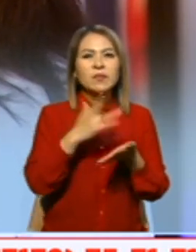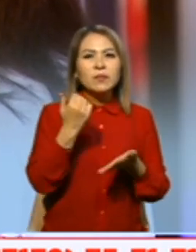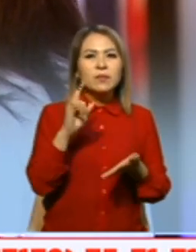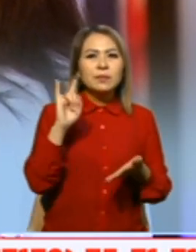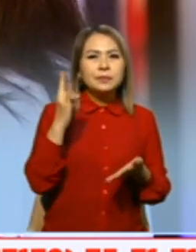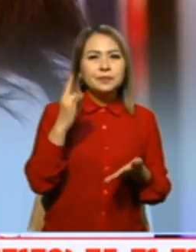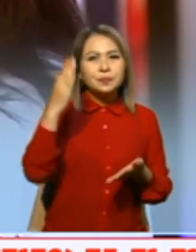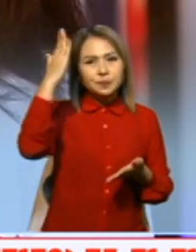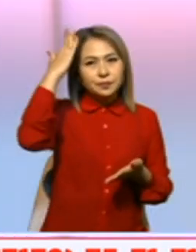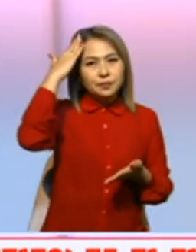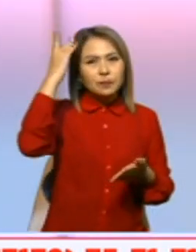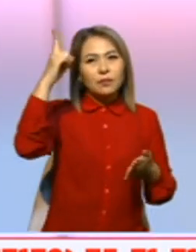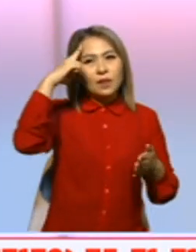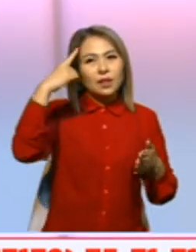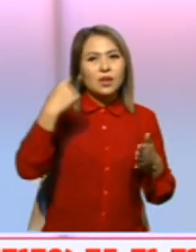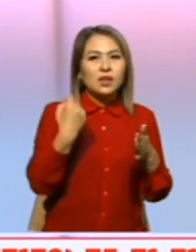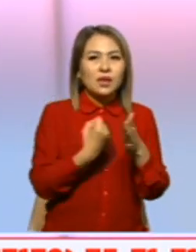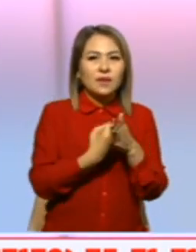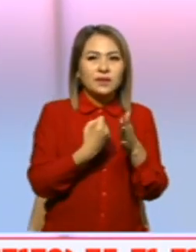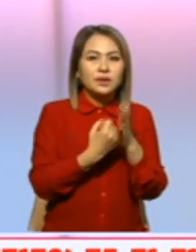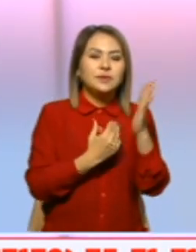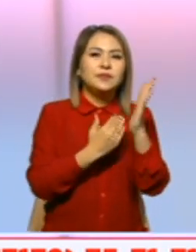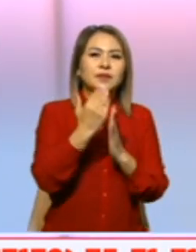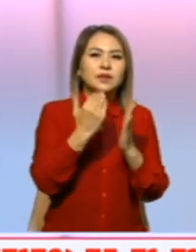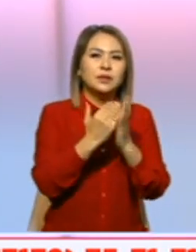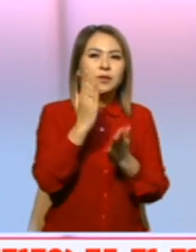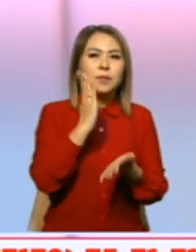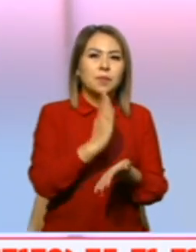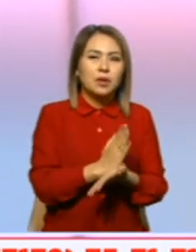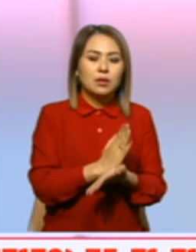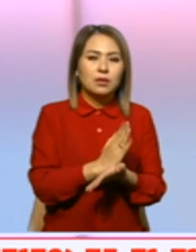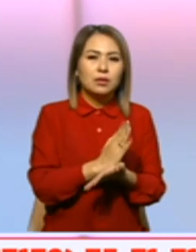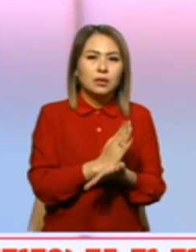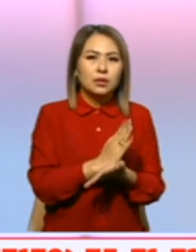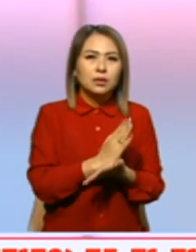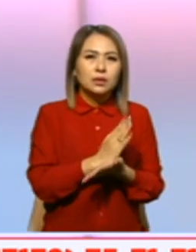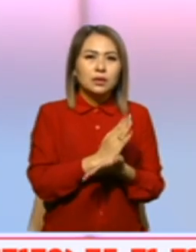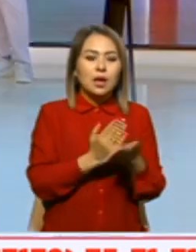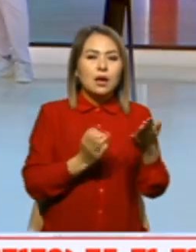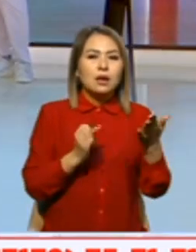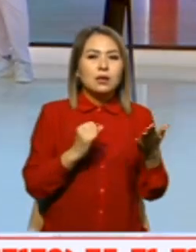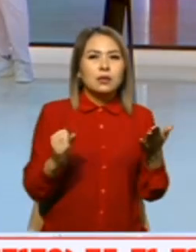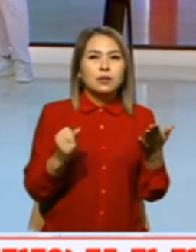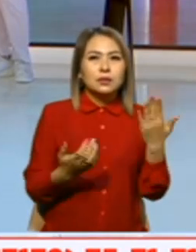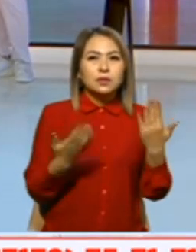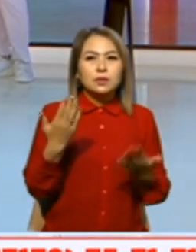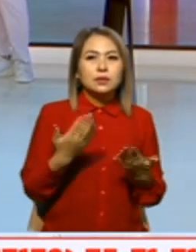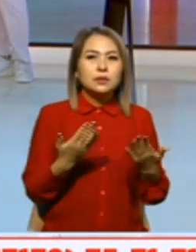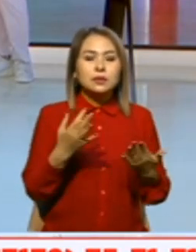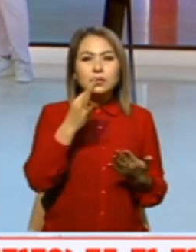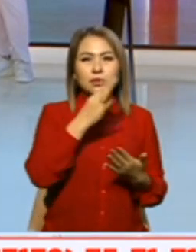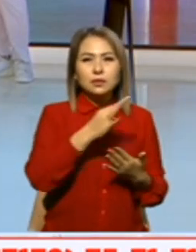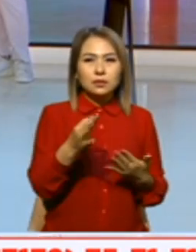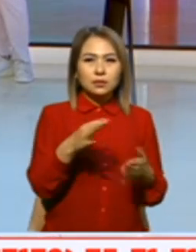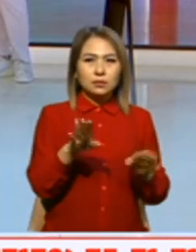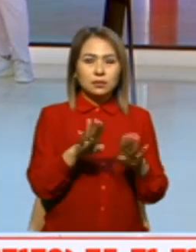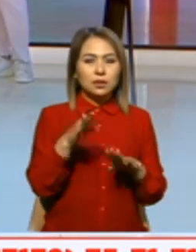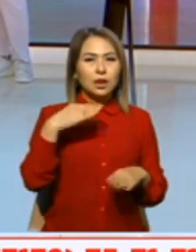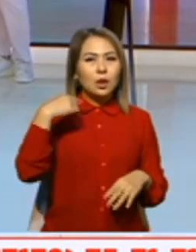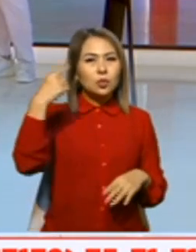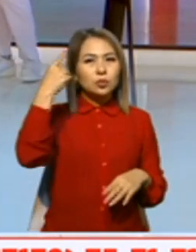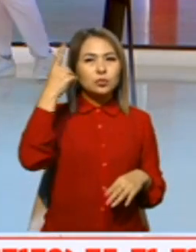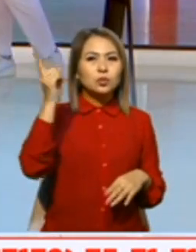бас миының давлениесінің кішкене көтеріңкі жағдайы бар деп. Ал бұл кісі айтып отқан жағдайына мен ойлап